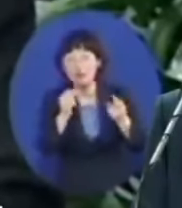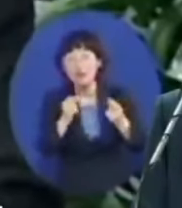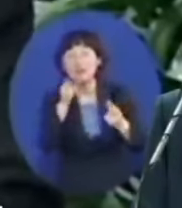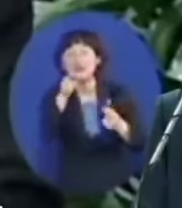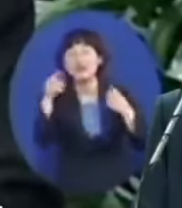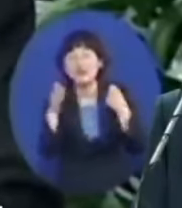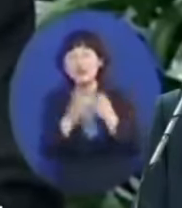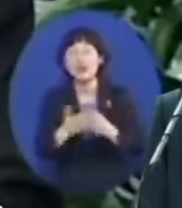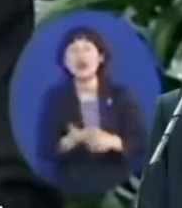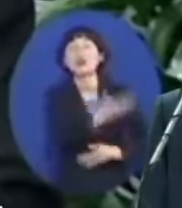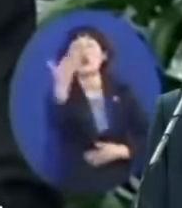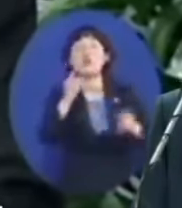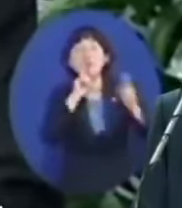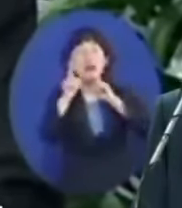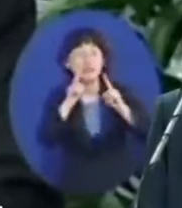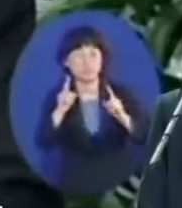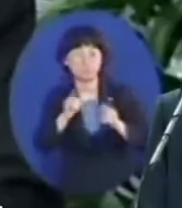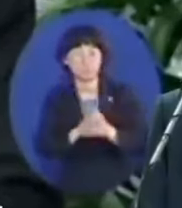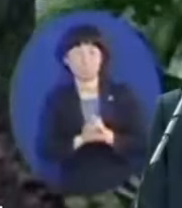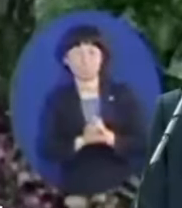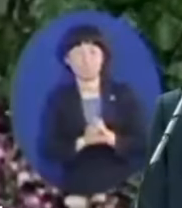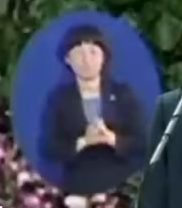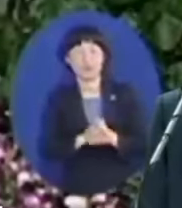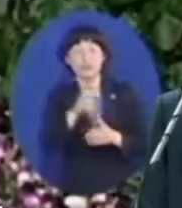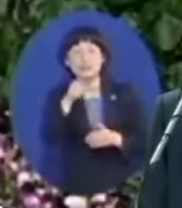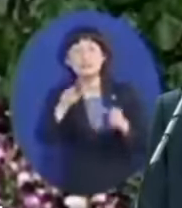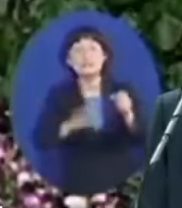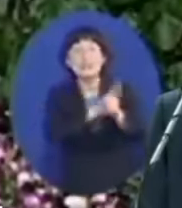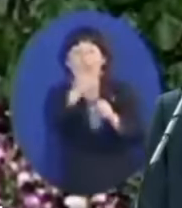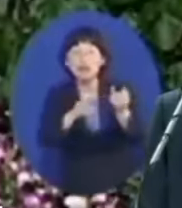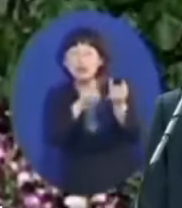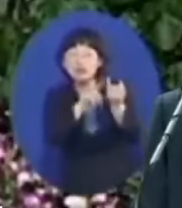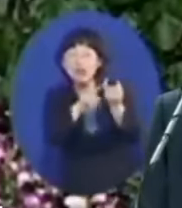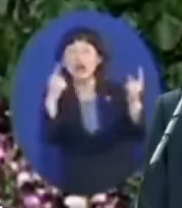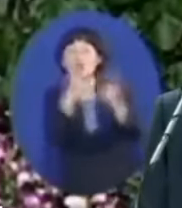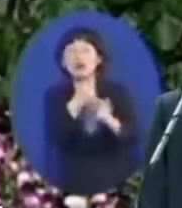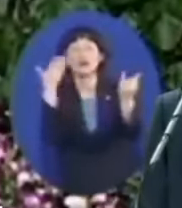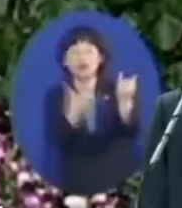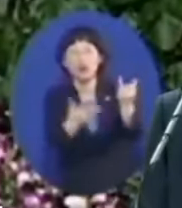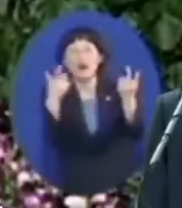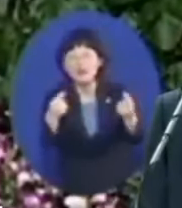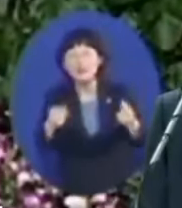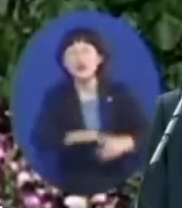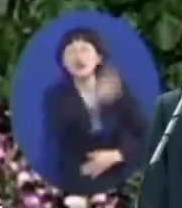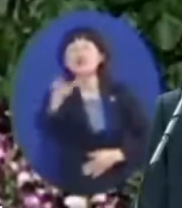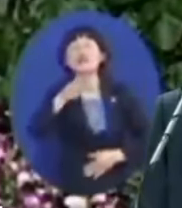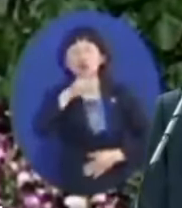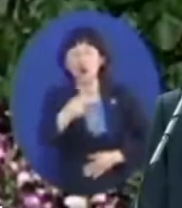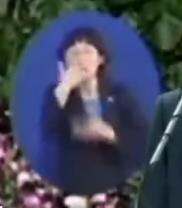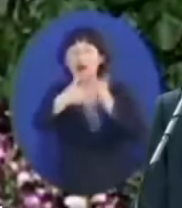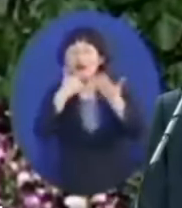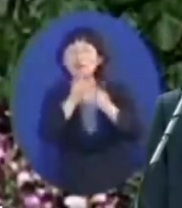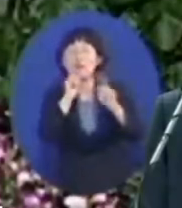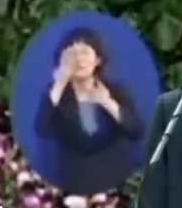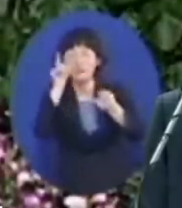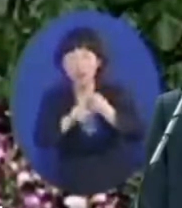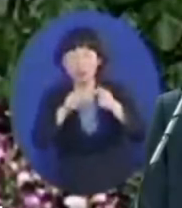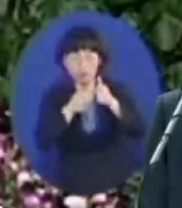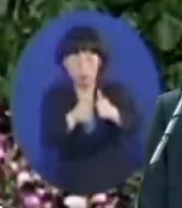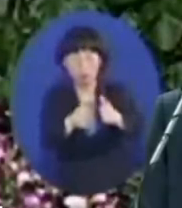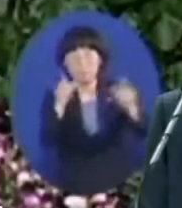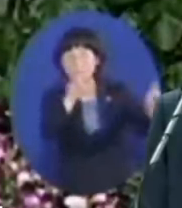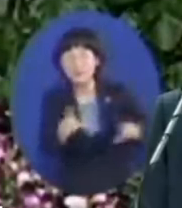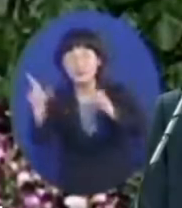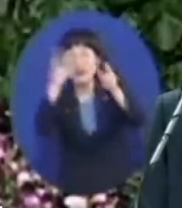때문에 여러분 말씀이 이 사랑하는 자매님을 변화시키는 것처럼 우리도 말씀을 따라서 나아가야 우리